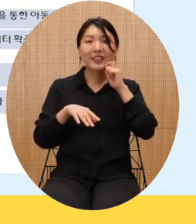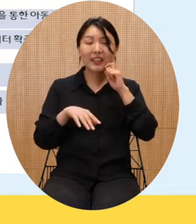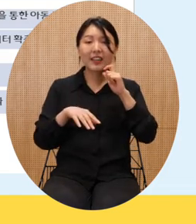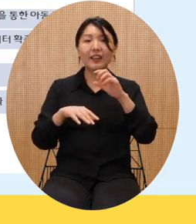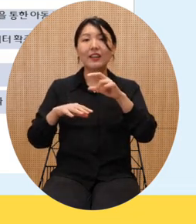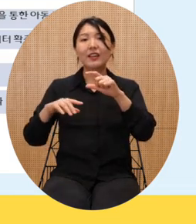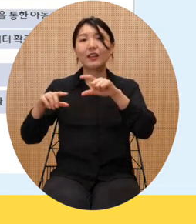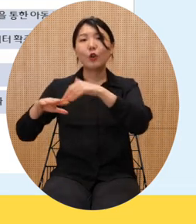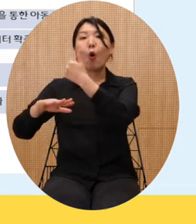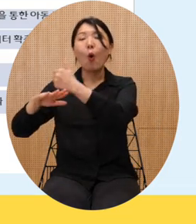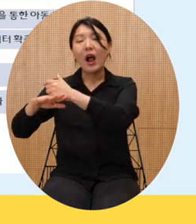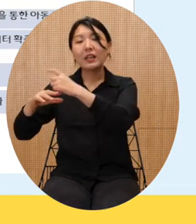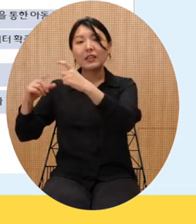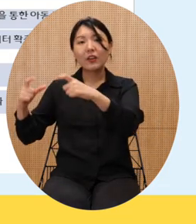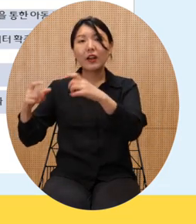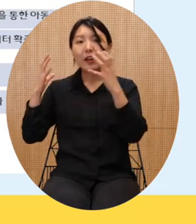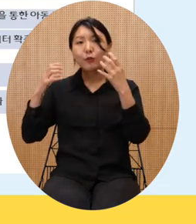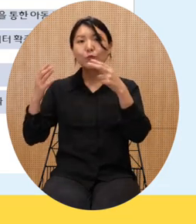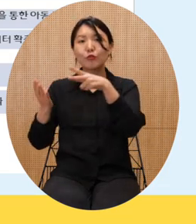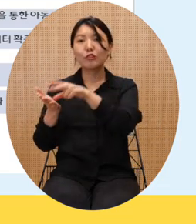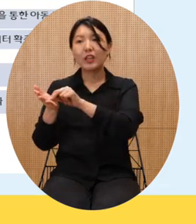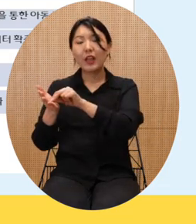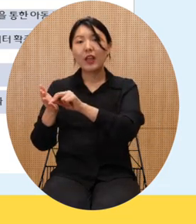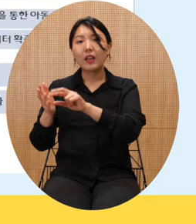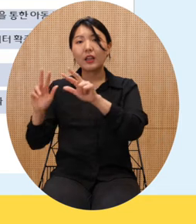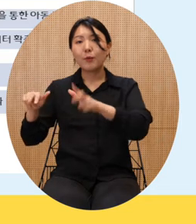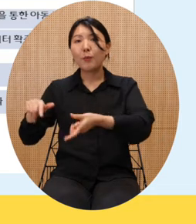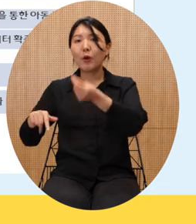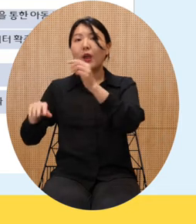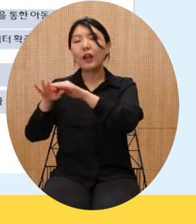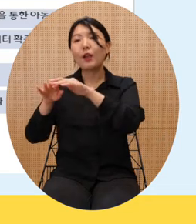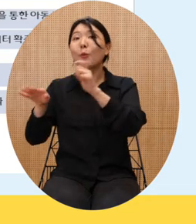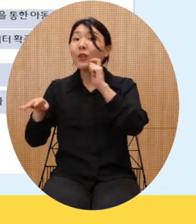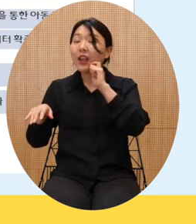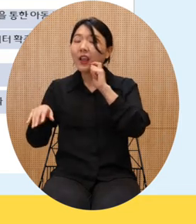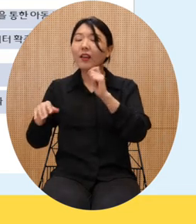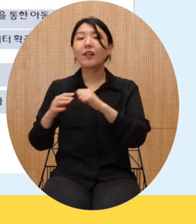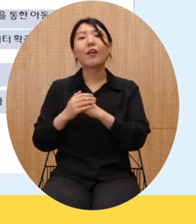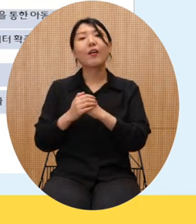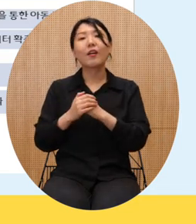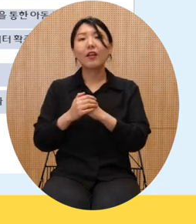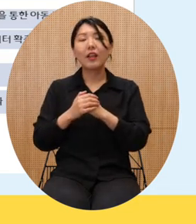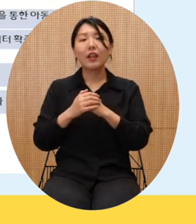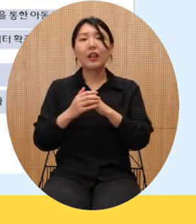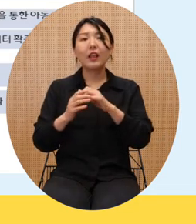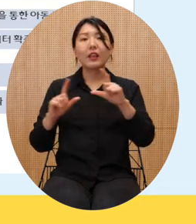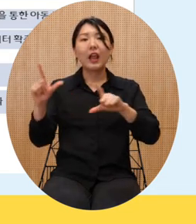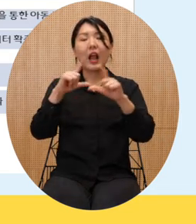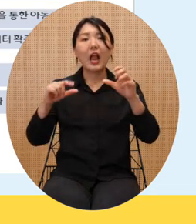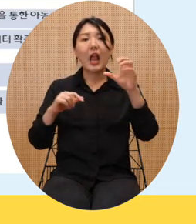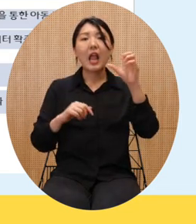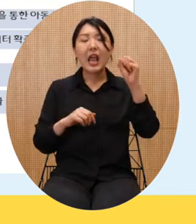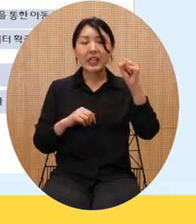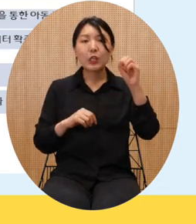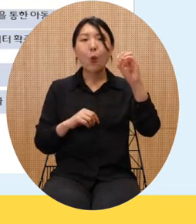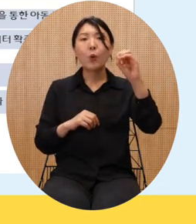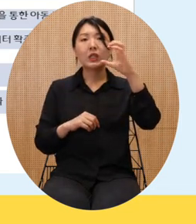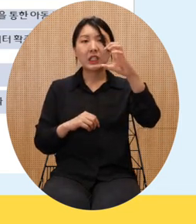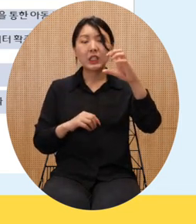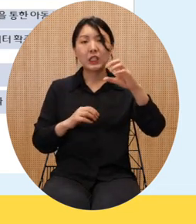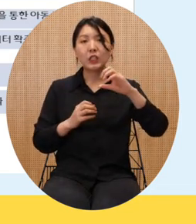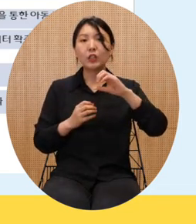이 집 문제를 당장 해결 못 해주잖아요. 정황번동의 아동들의 문제를 일시에 해결해 줄 수 없으니,